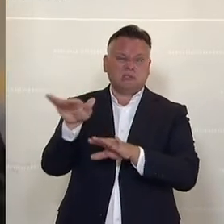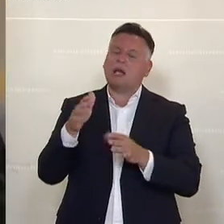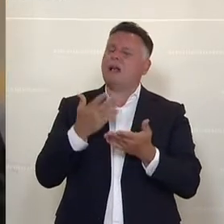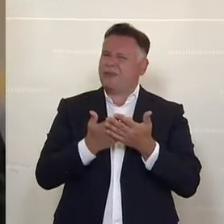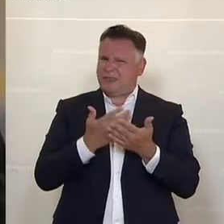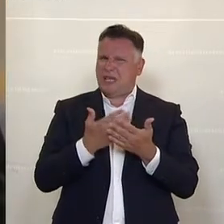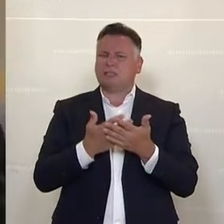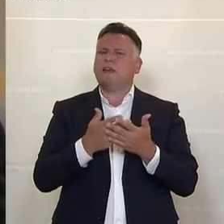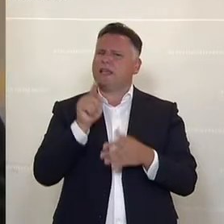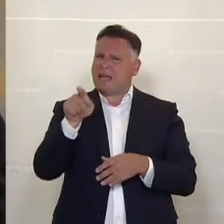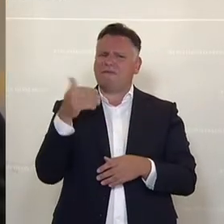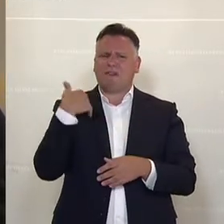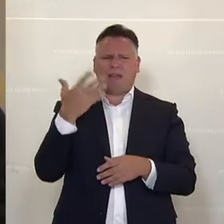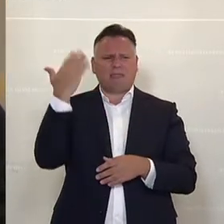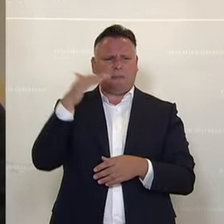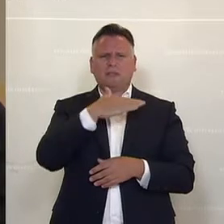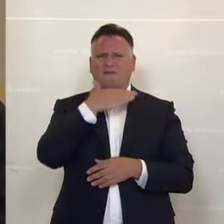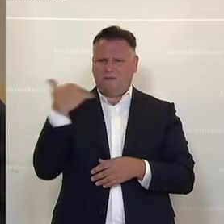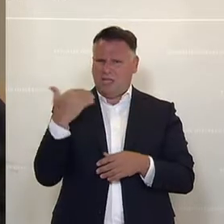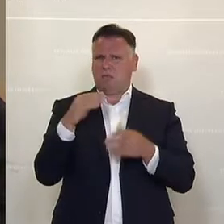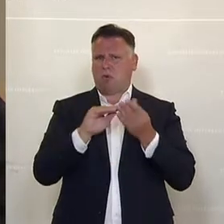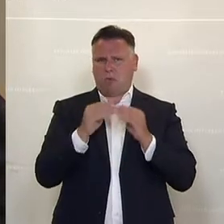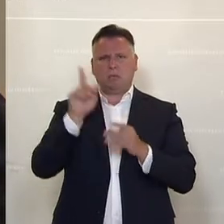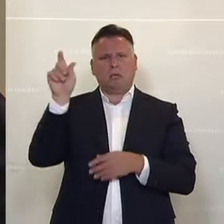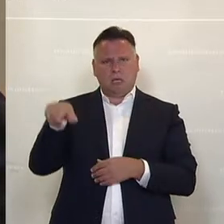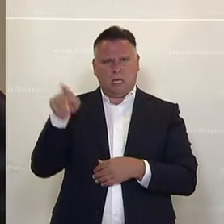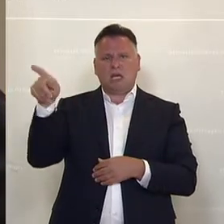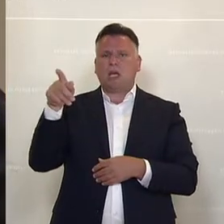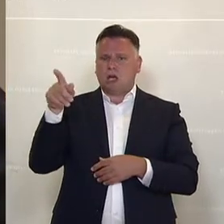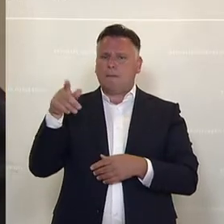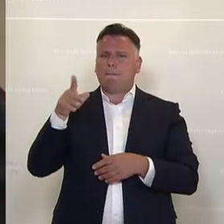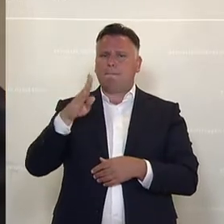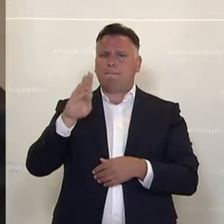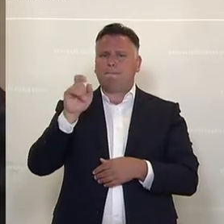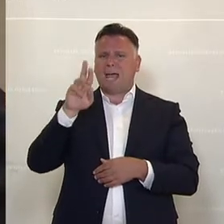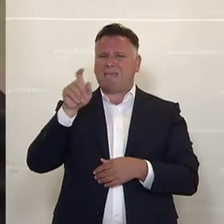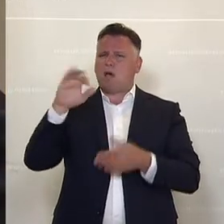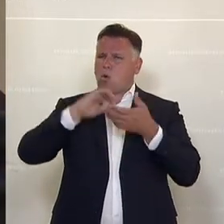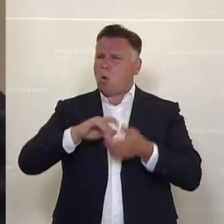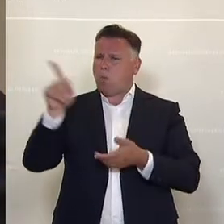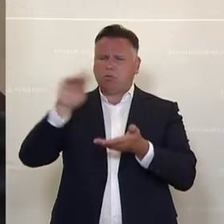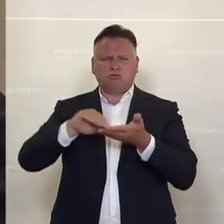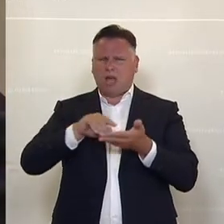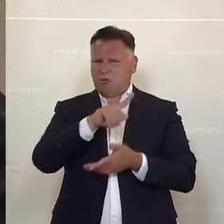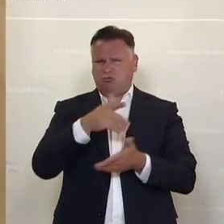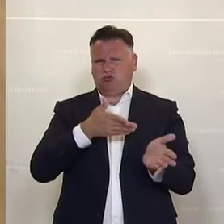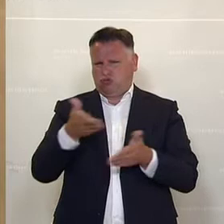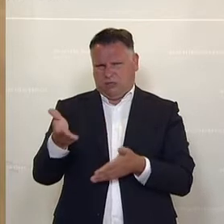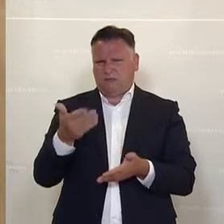Probleme mehr, die auch im Bericht des Berner Clubs gut nachlesbar sind. Meine Damen und Herren, es geht aber jetzt nicht